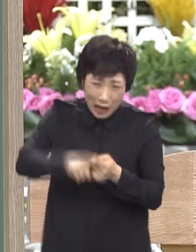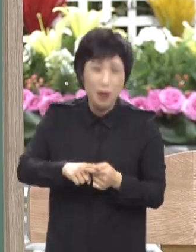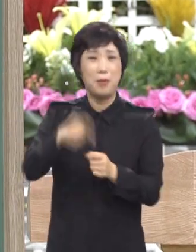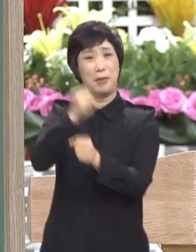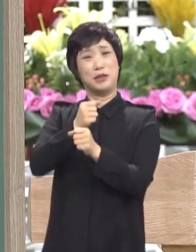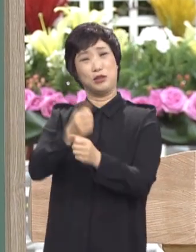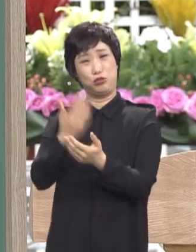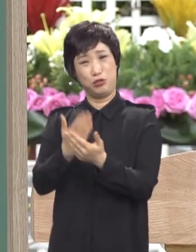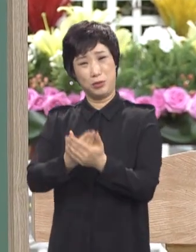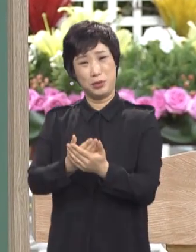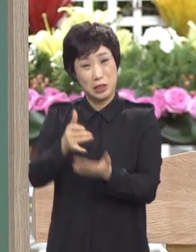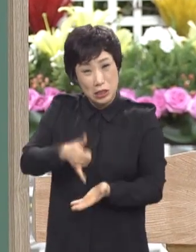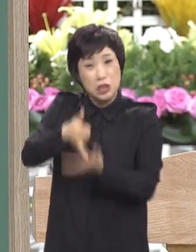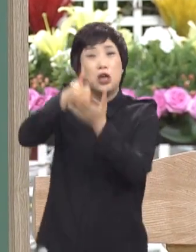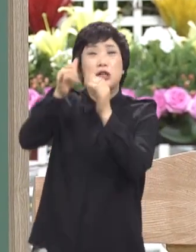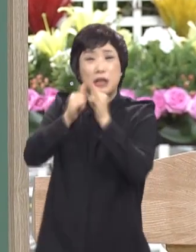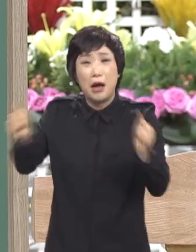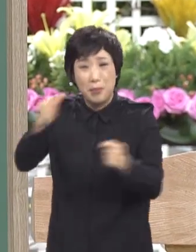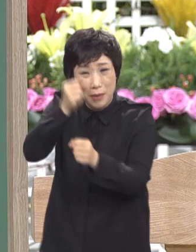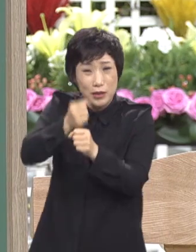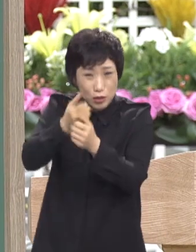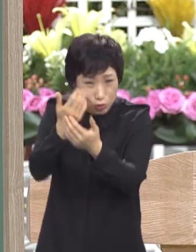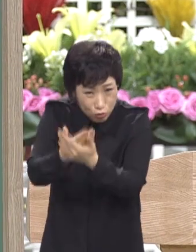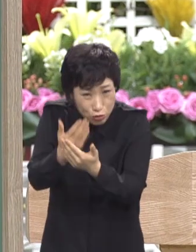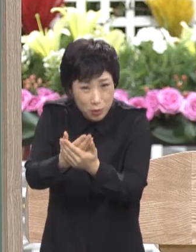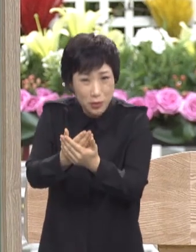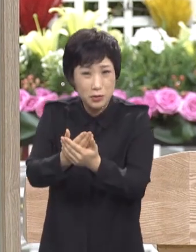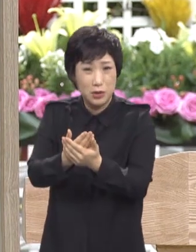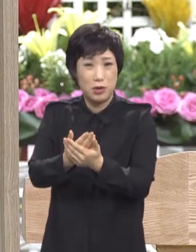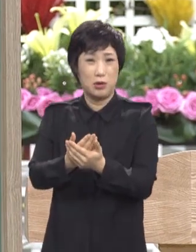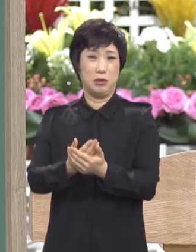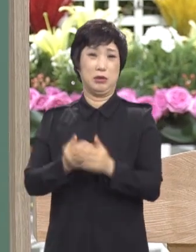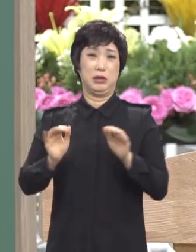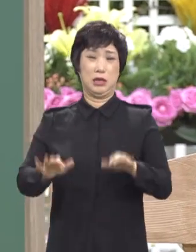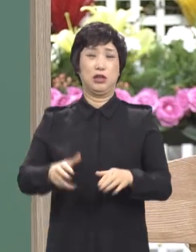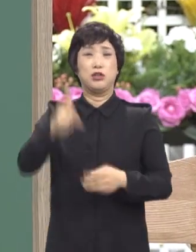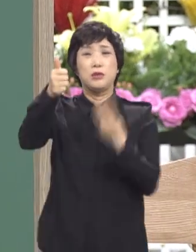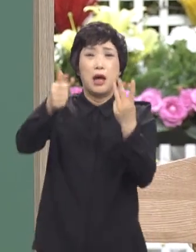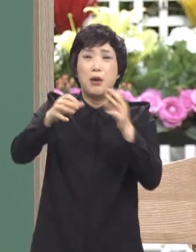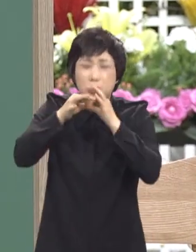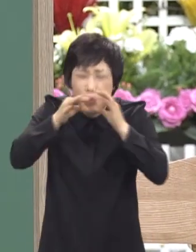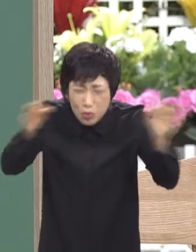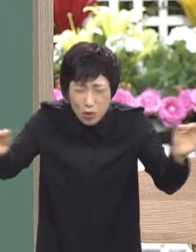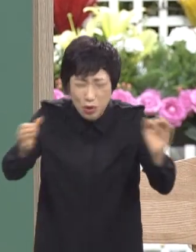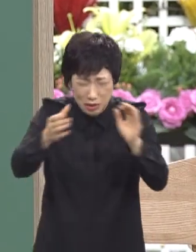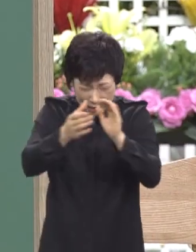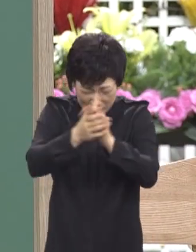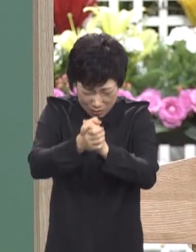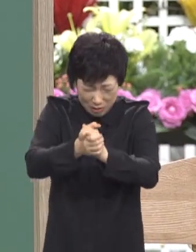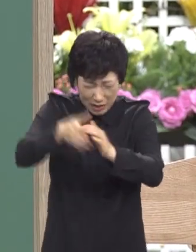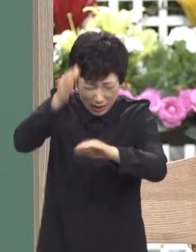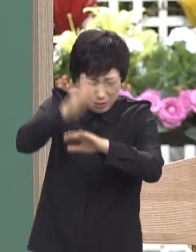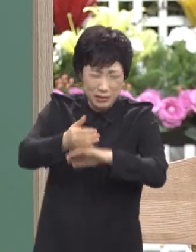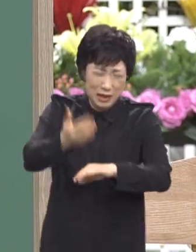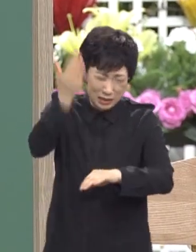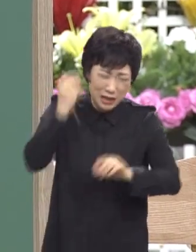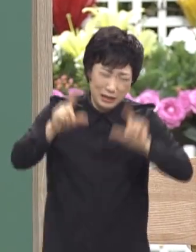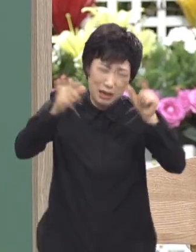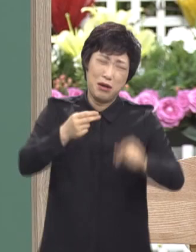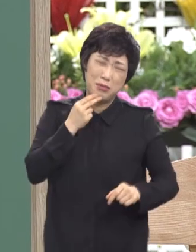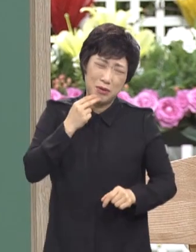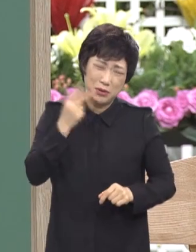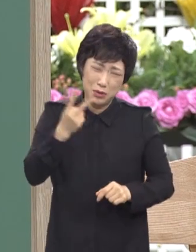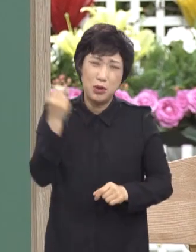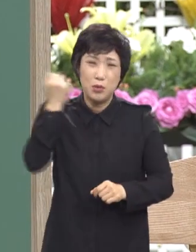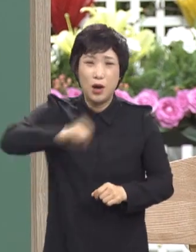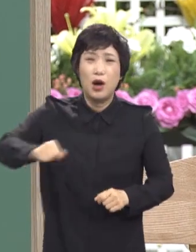해주세요. 인격적인 사람 되게 해주세요. 주여, 삼창하고 감사하지 못한 거,